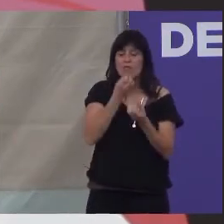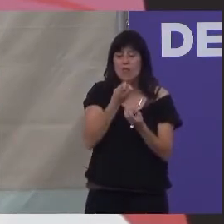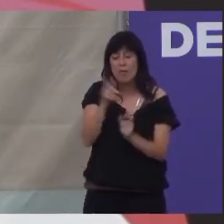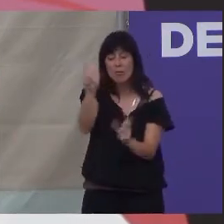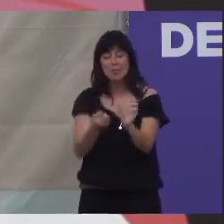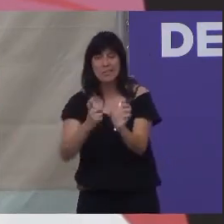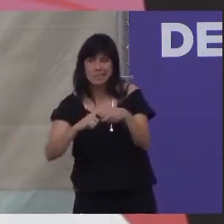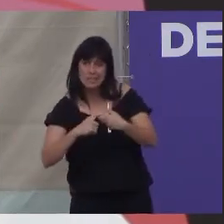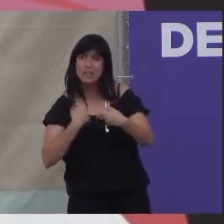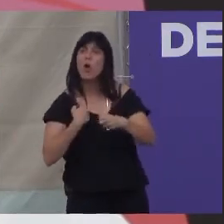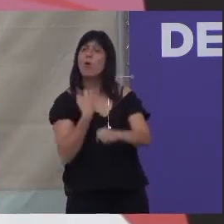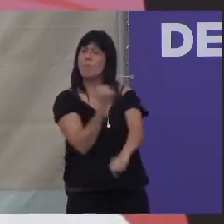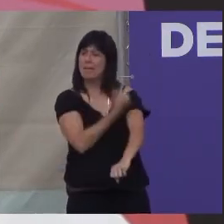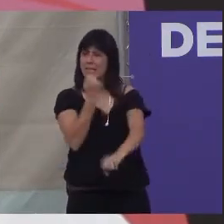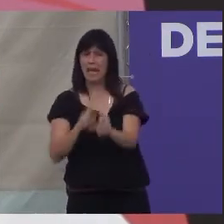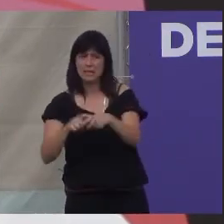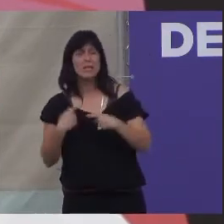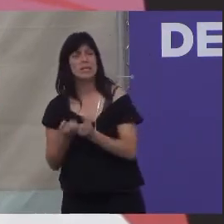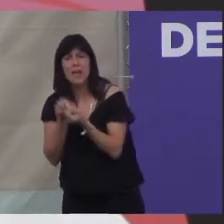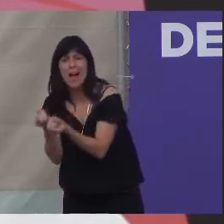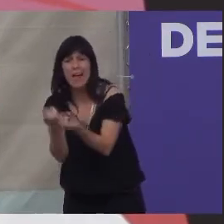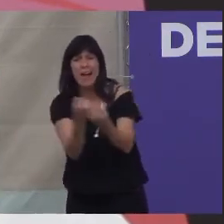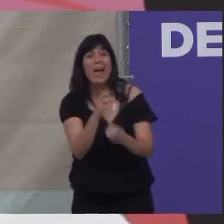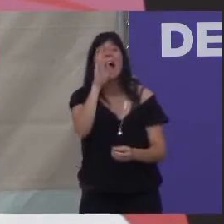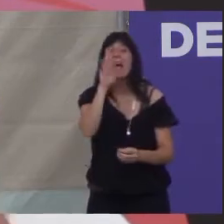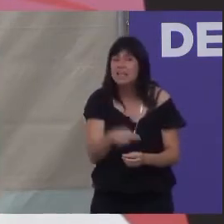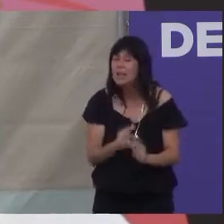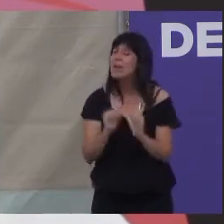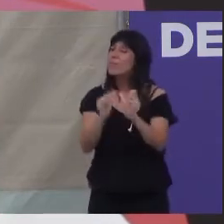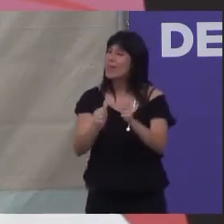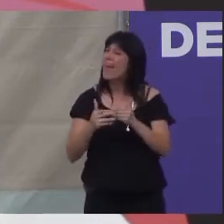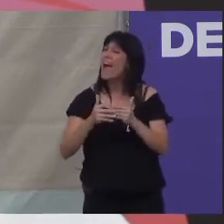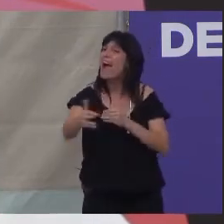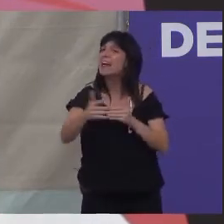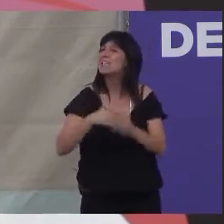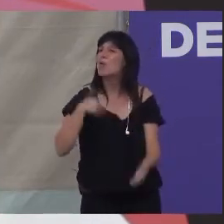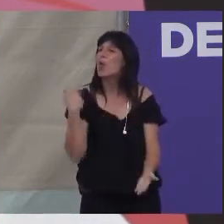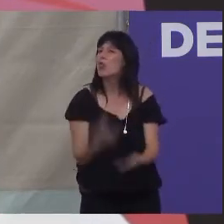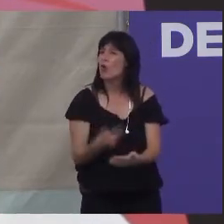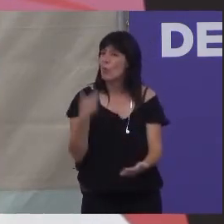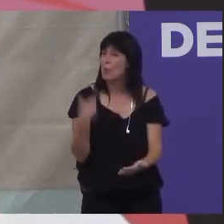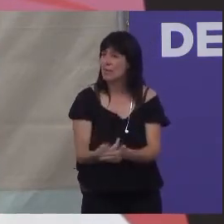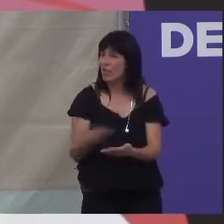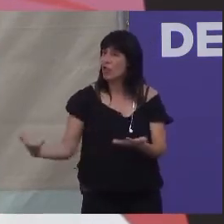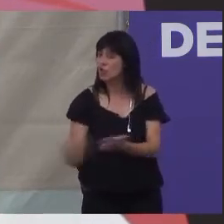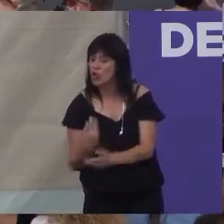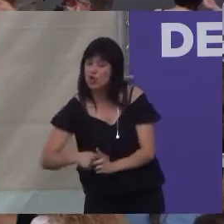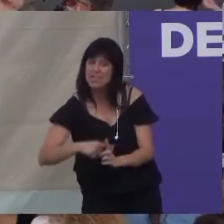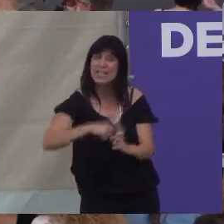i militants i posarà en marxa el tan necessari arxiu de documentació per a tots els nivells de la nostra estructura.